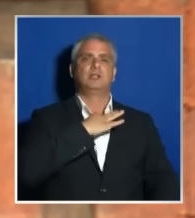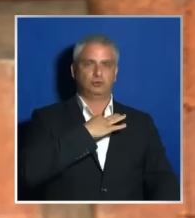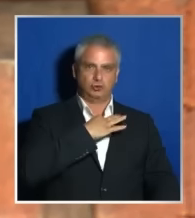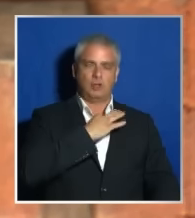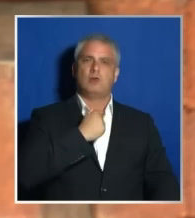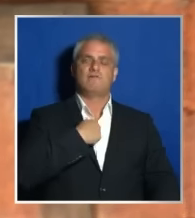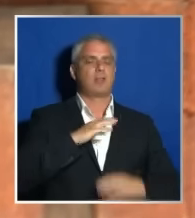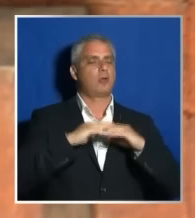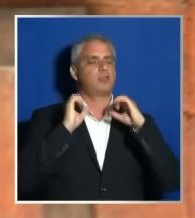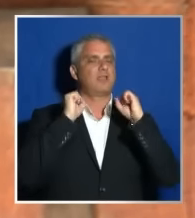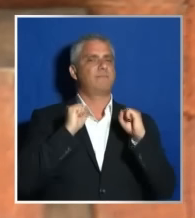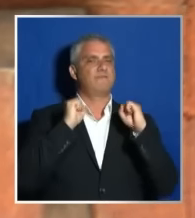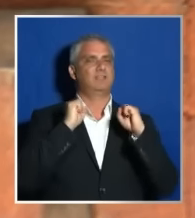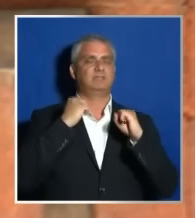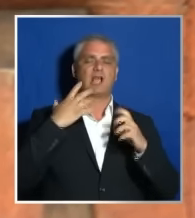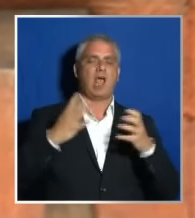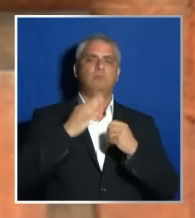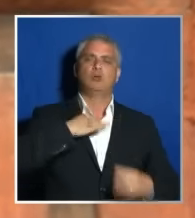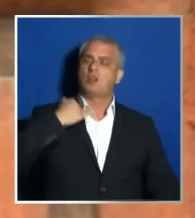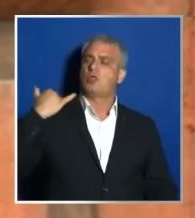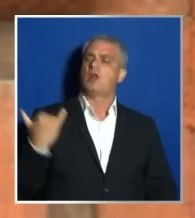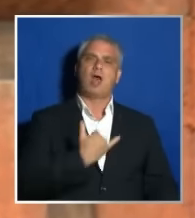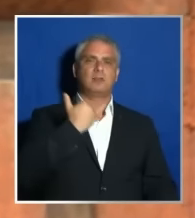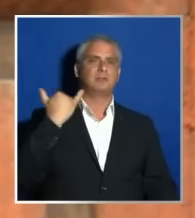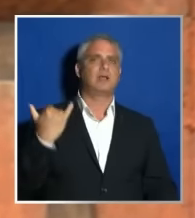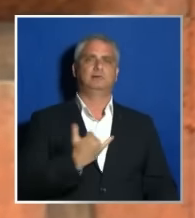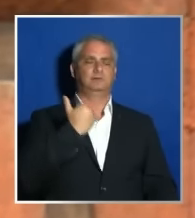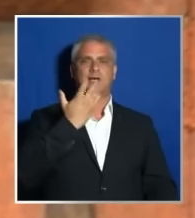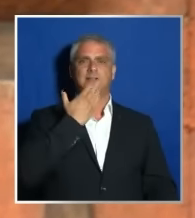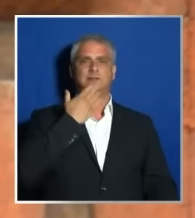ונבסס את נצח עמנו, נצח ישראל.